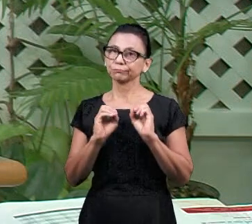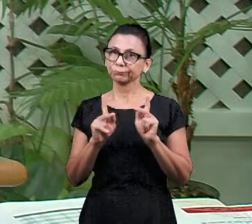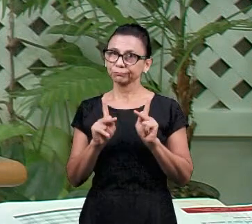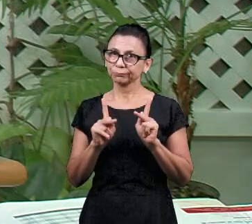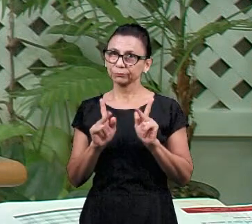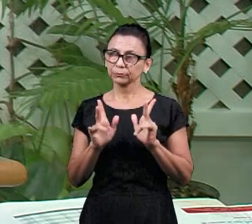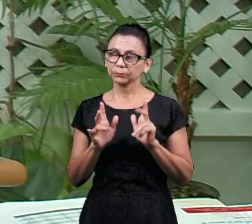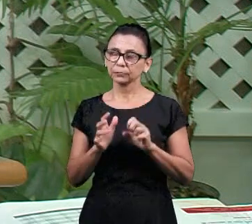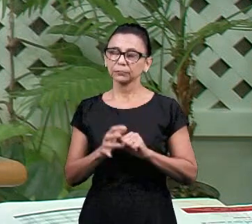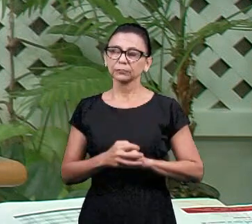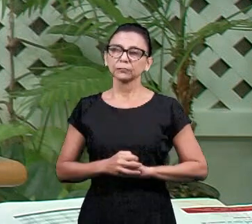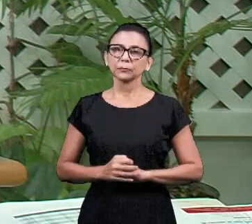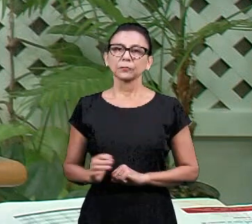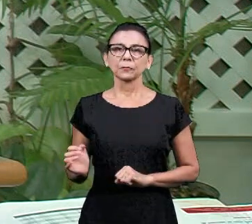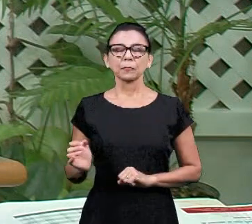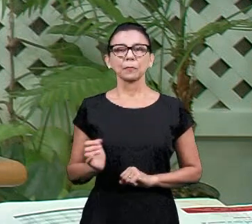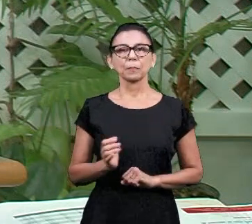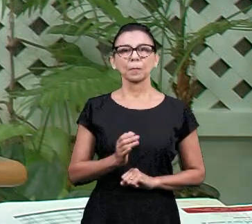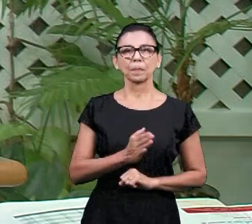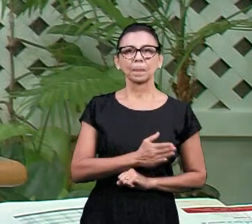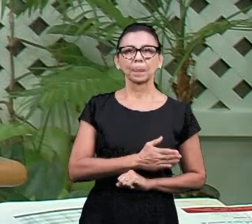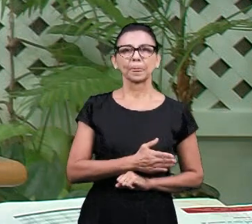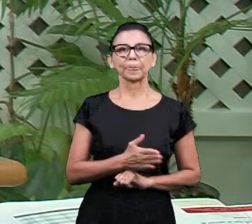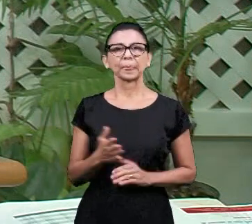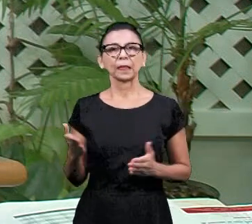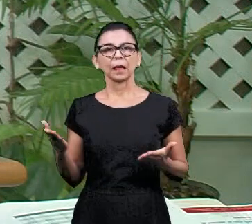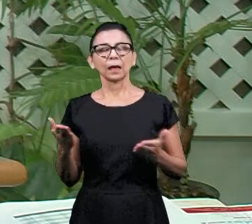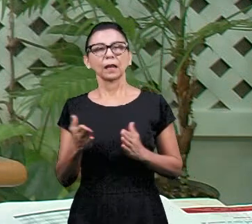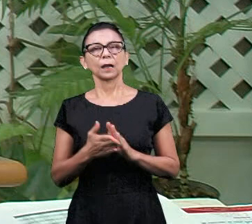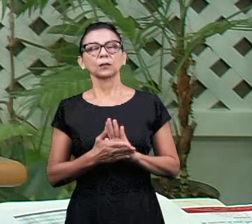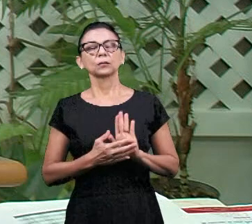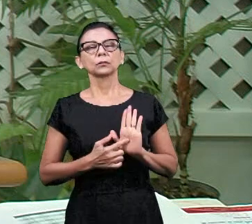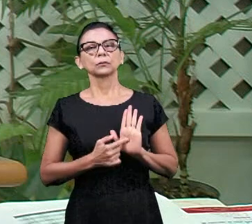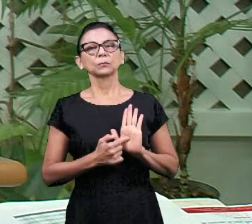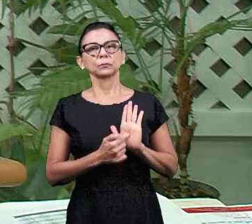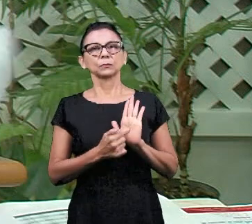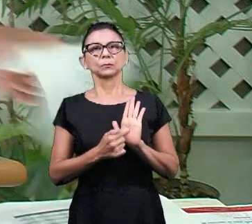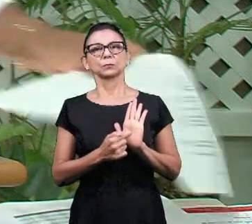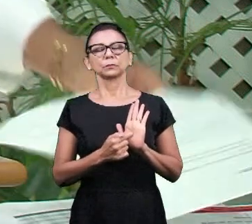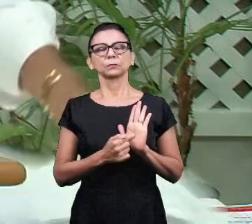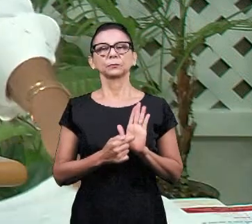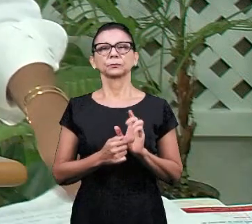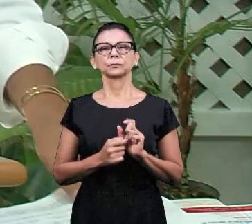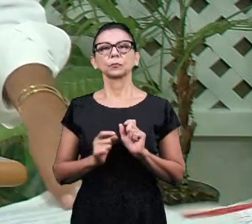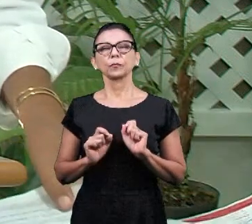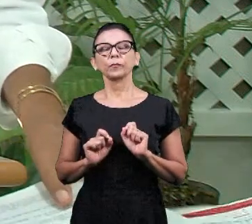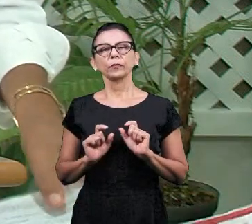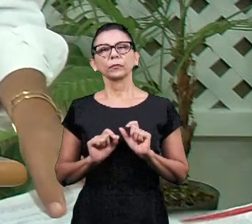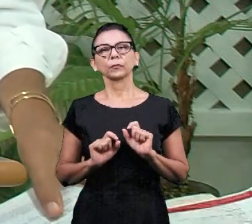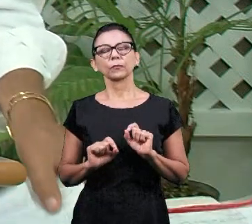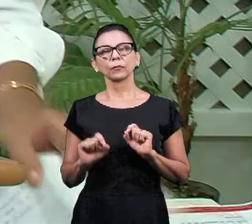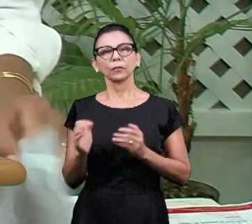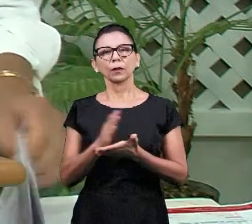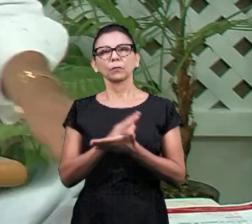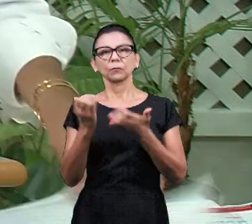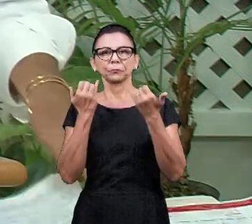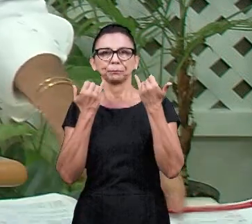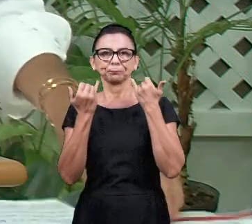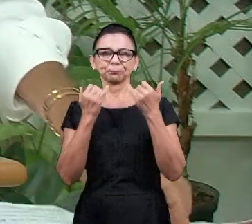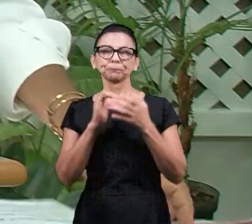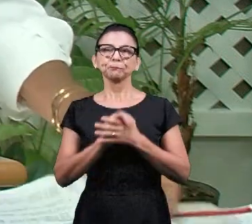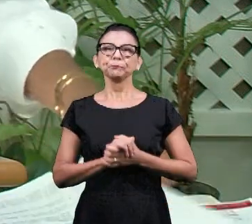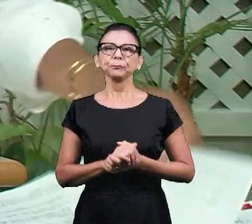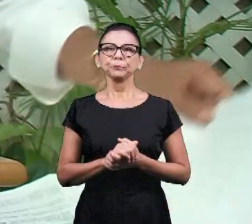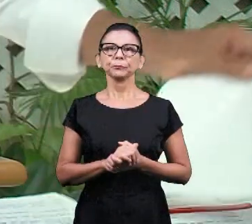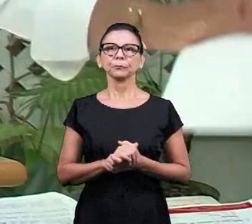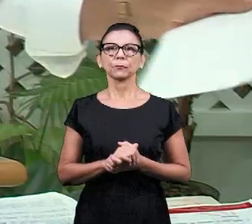Ainsi, mes frères, avec ces données, nous voulons passer quelques informations. Nous